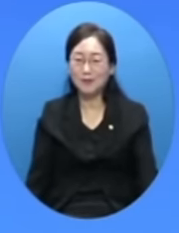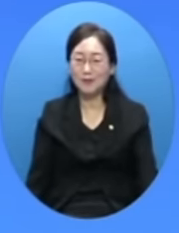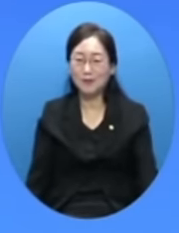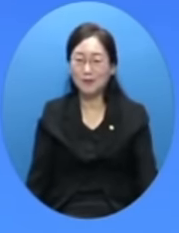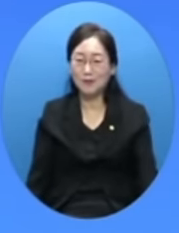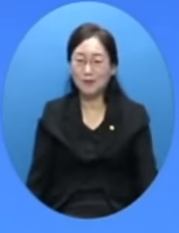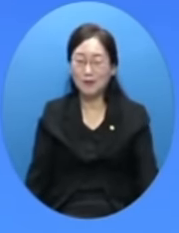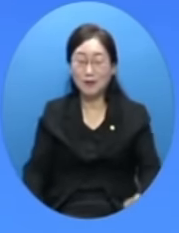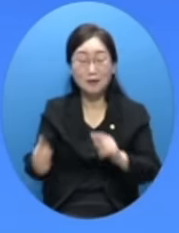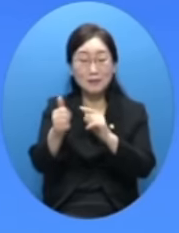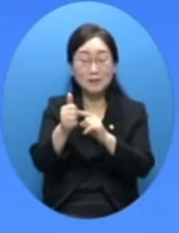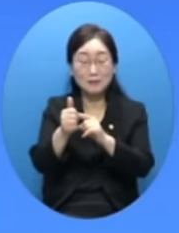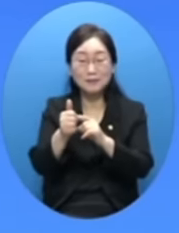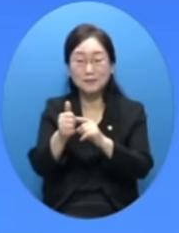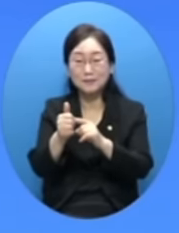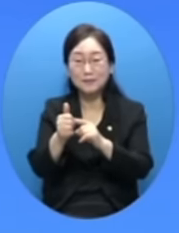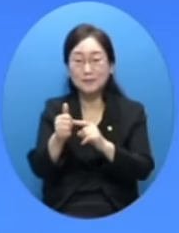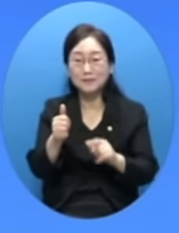본인이